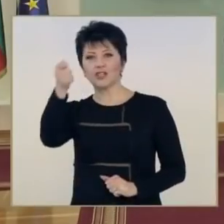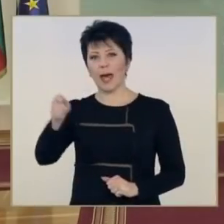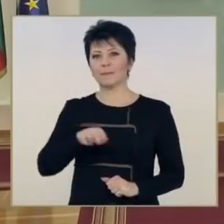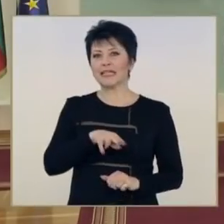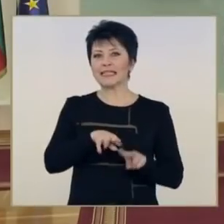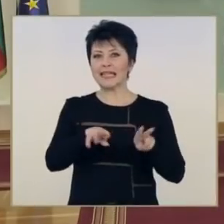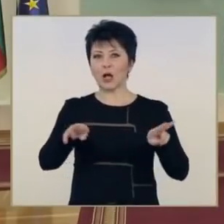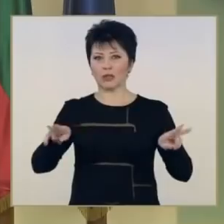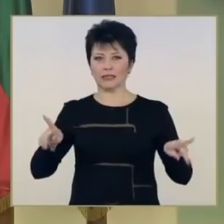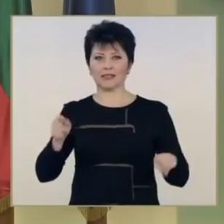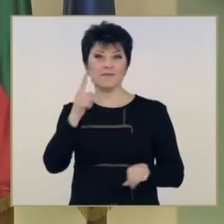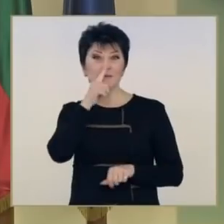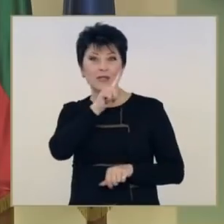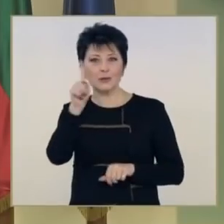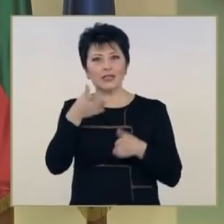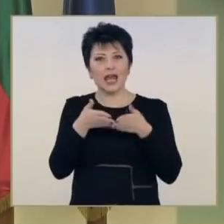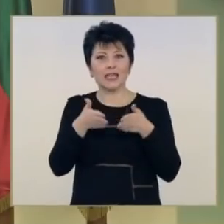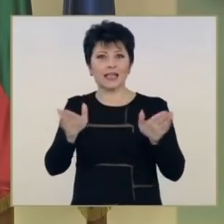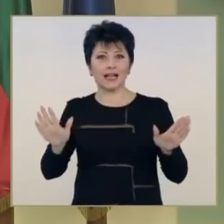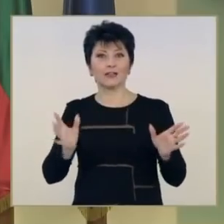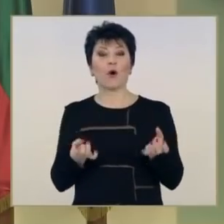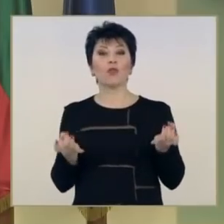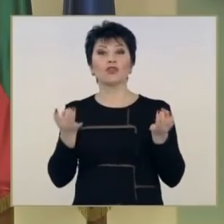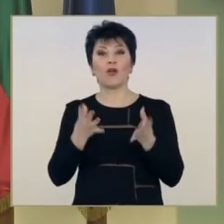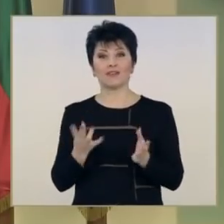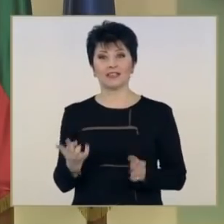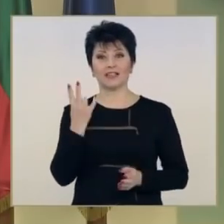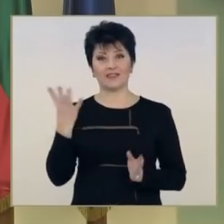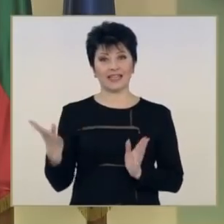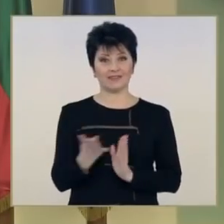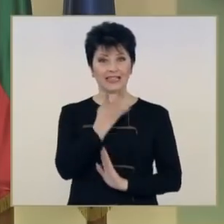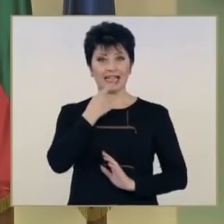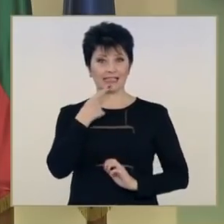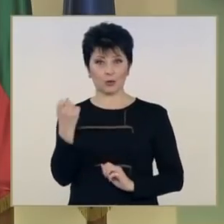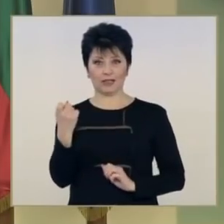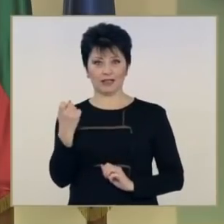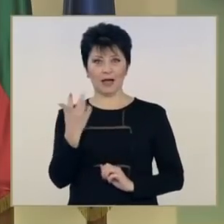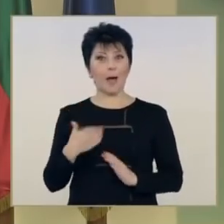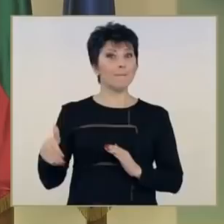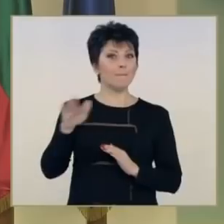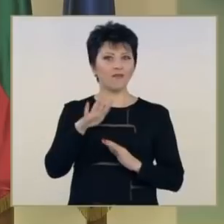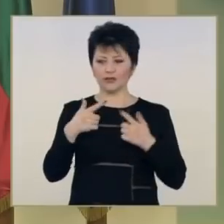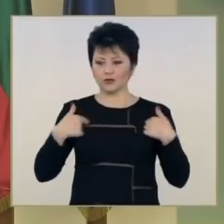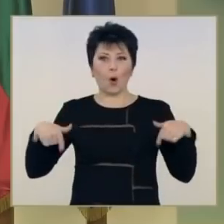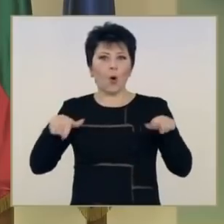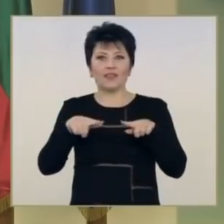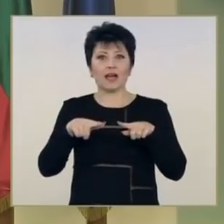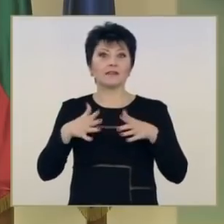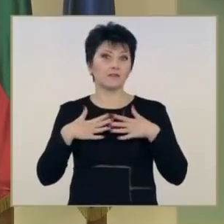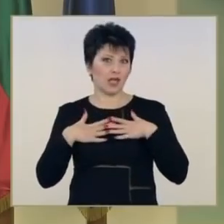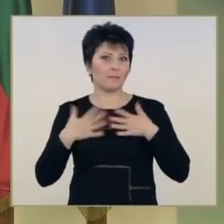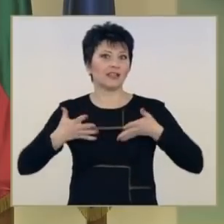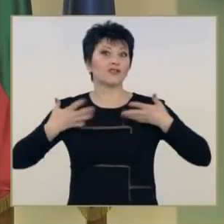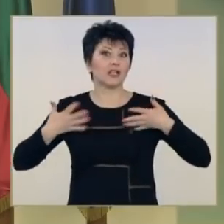Уважаеми сънародници, минути не делят от новата 2019 година. Повечето от нас имат